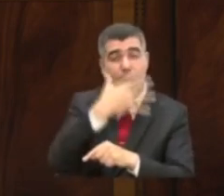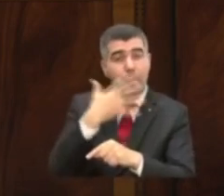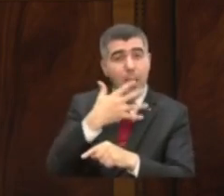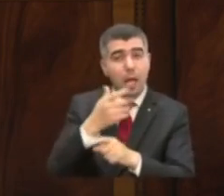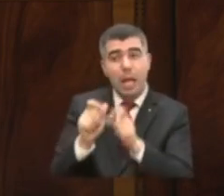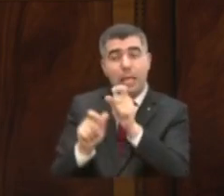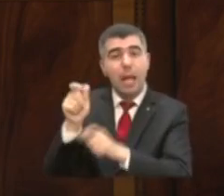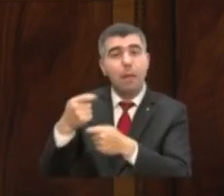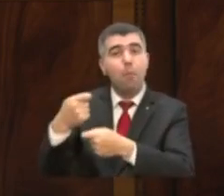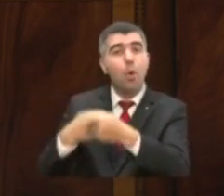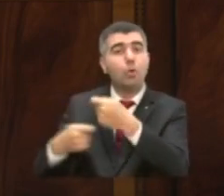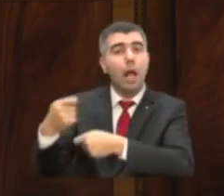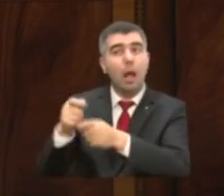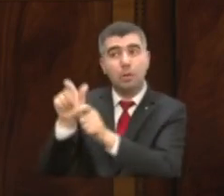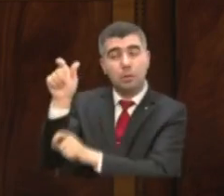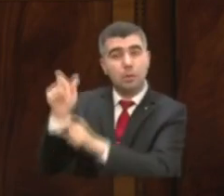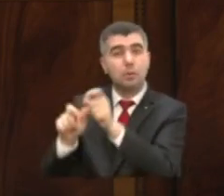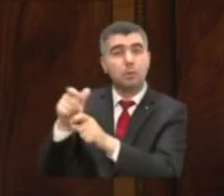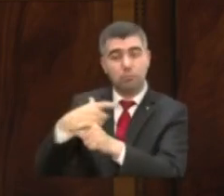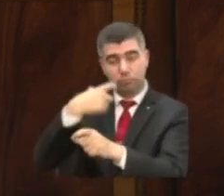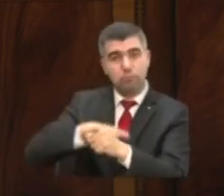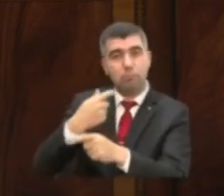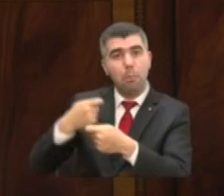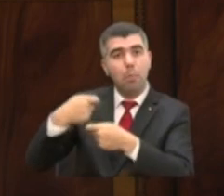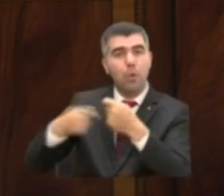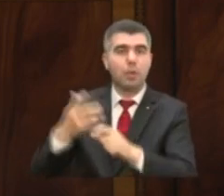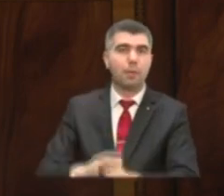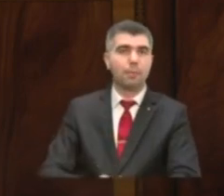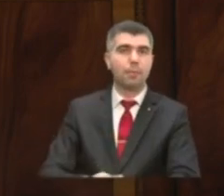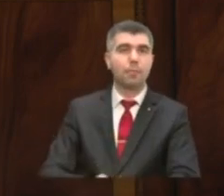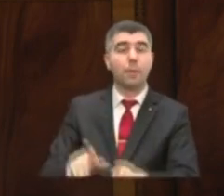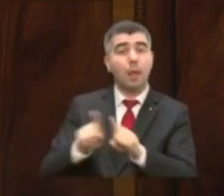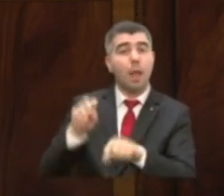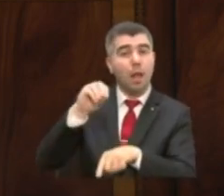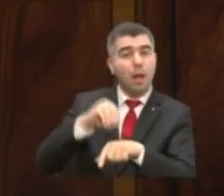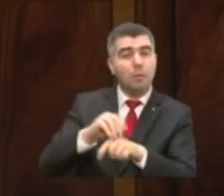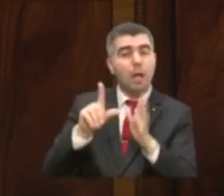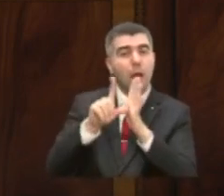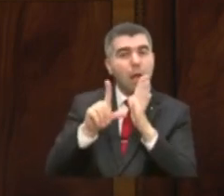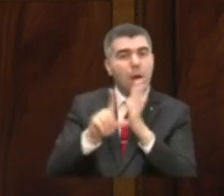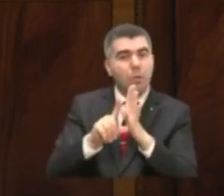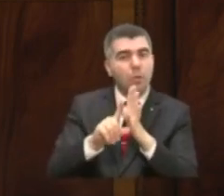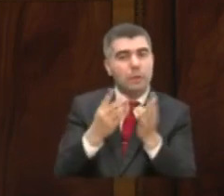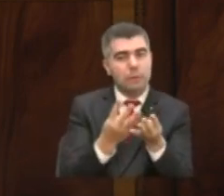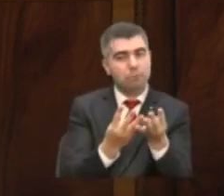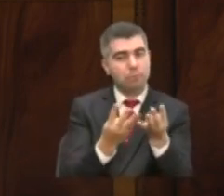ديال الاتجار. ثانيا، اعتماد المرسوم رقم 2740 يتعلق بتحديد تأليف اللجنة الوطنية